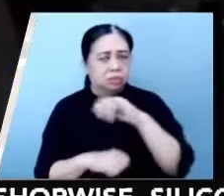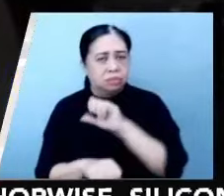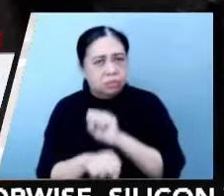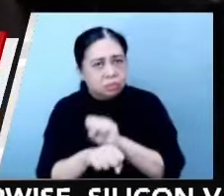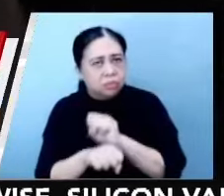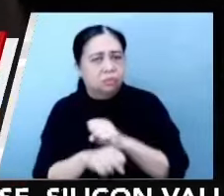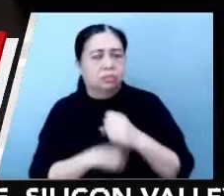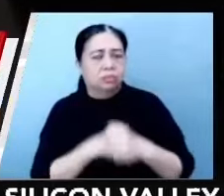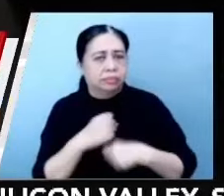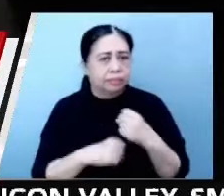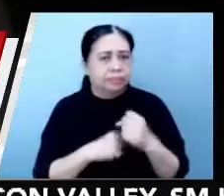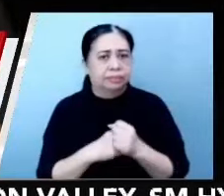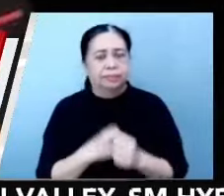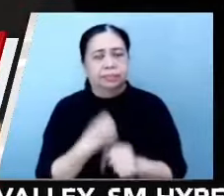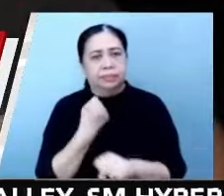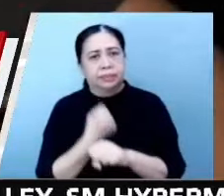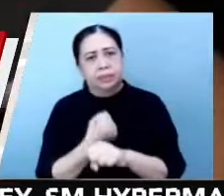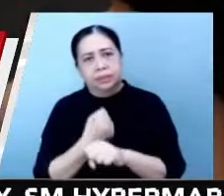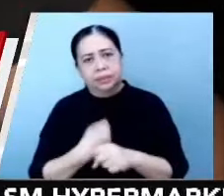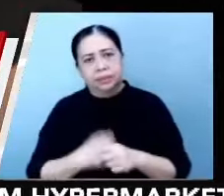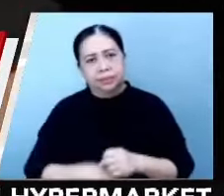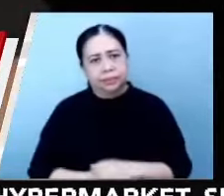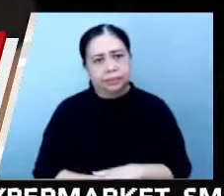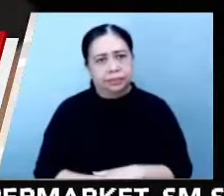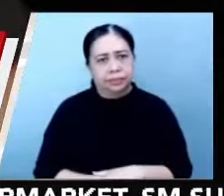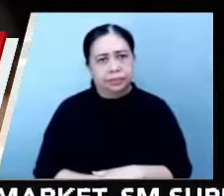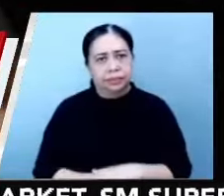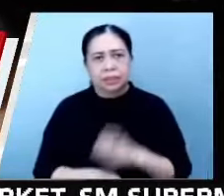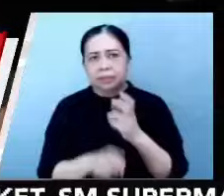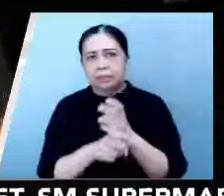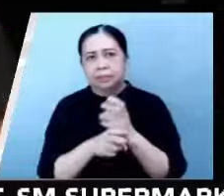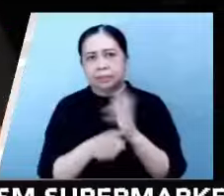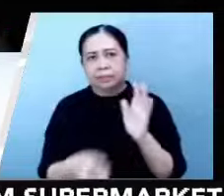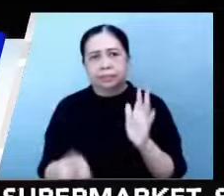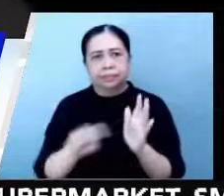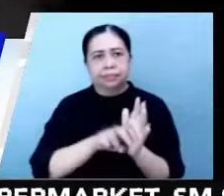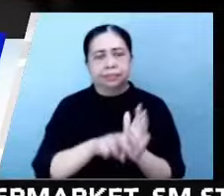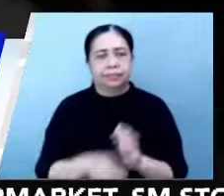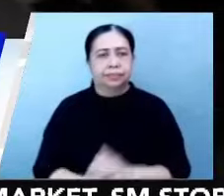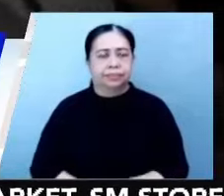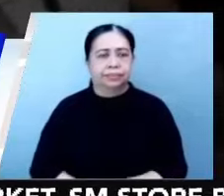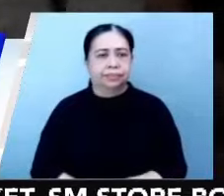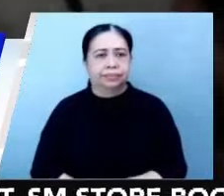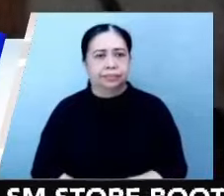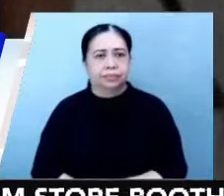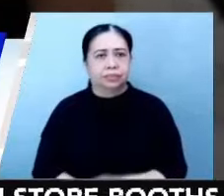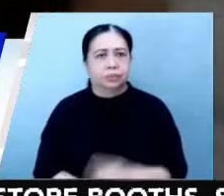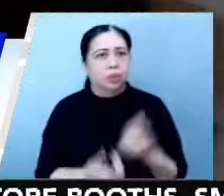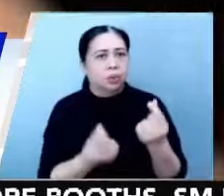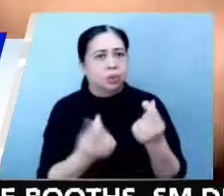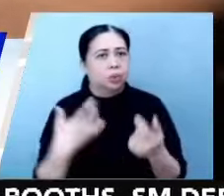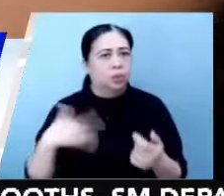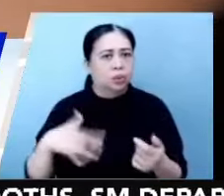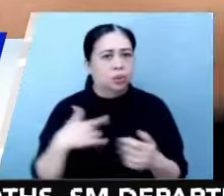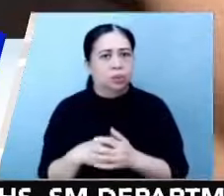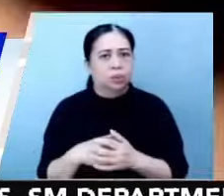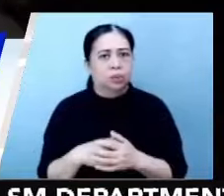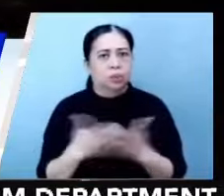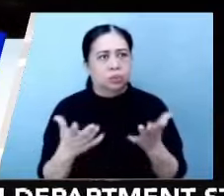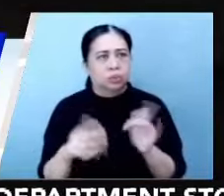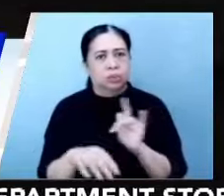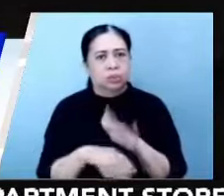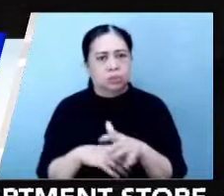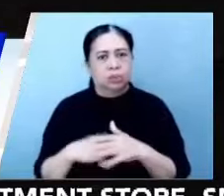kasi mahirapan sumakay. Paano mag-i-discarte nyo? Hindi ko lang alam. Magbabike na lang siguro. May bike naman